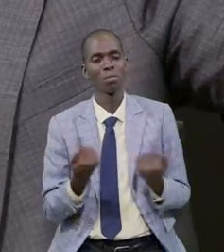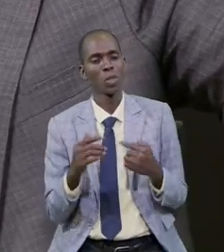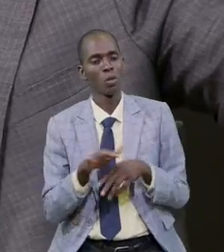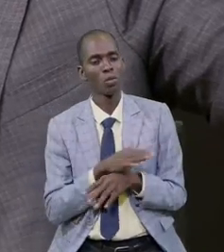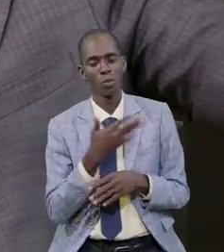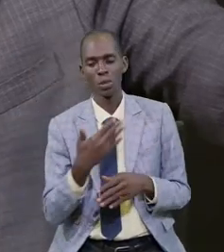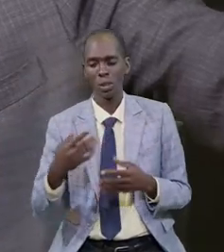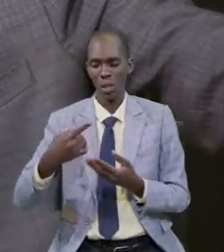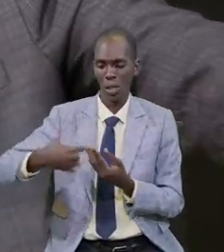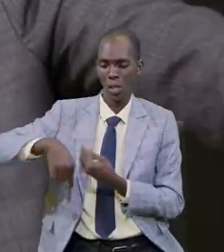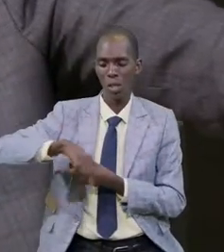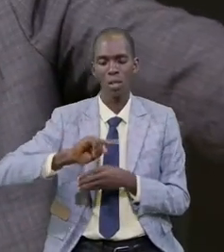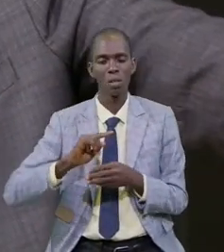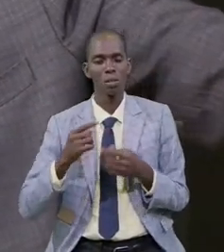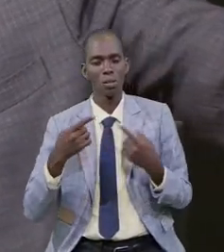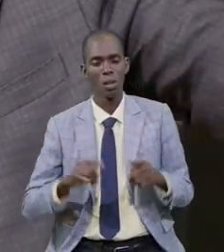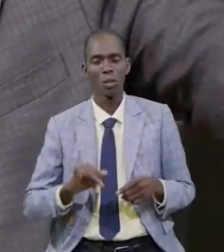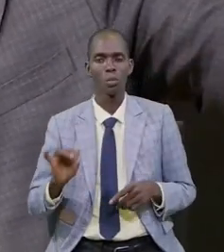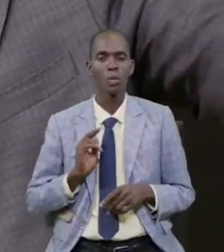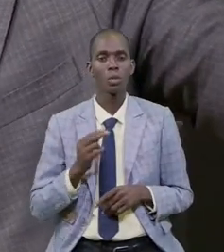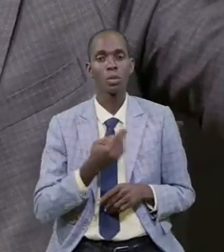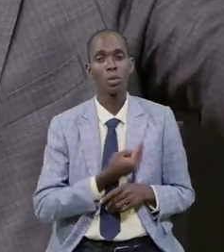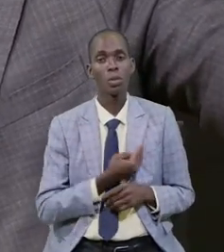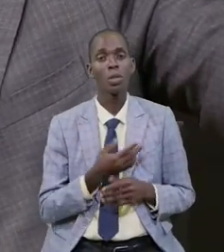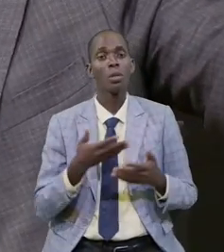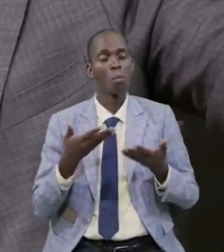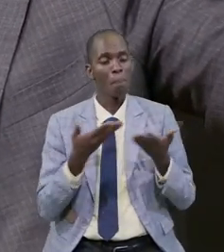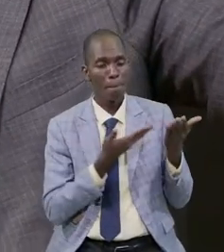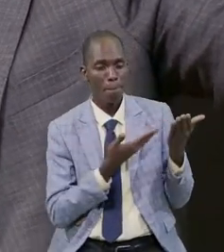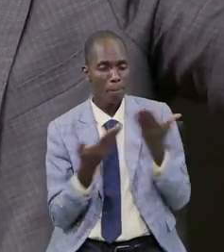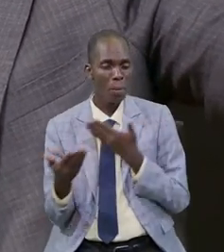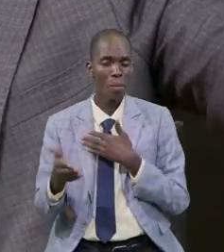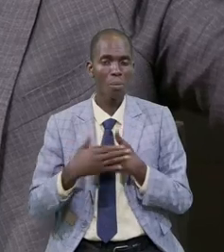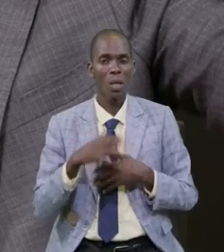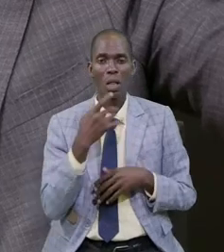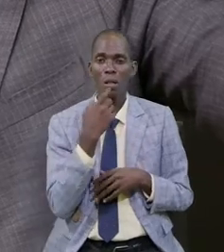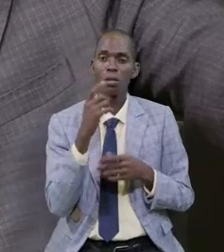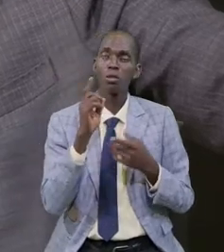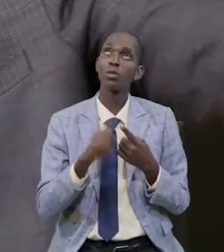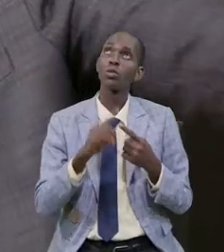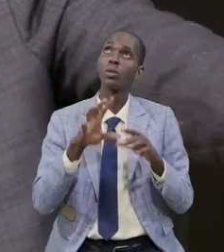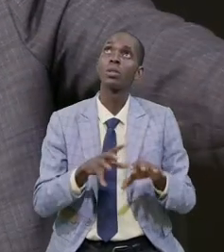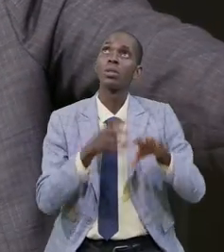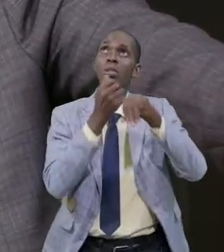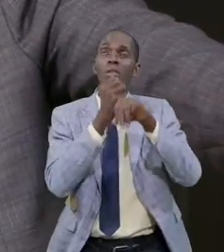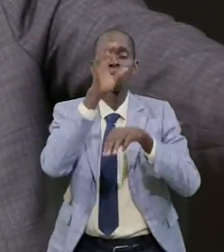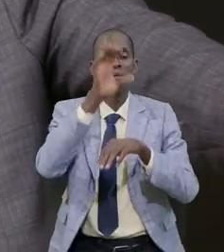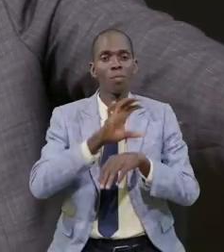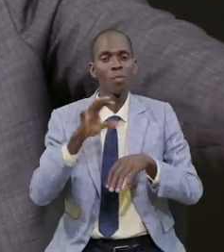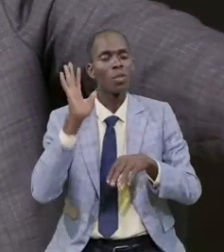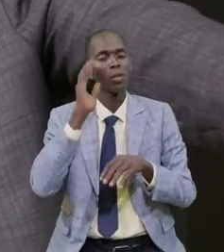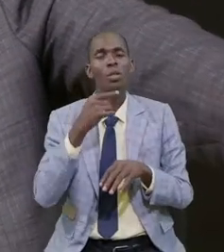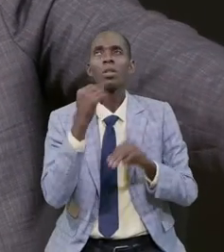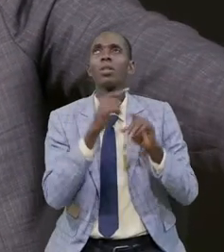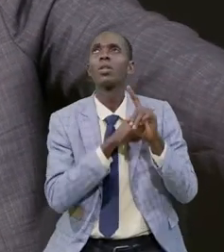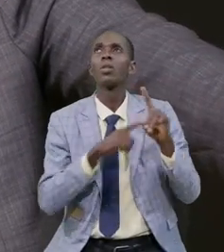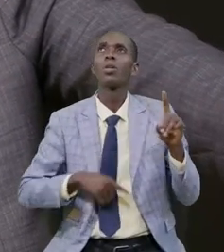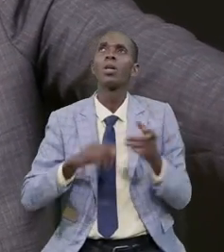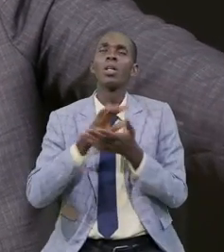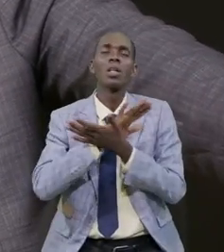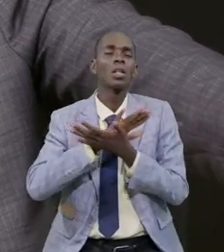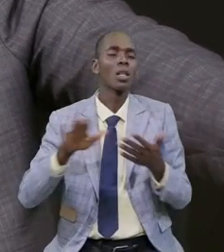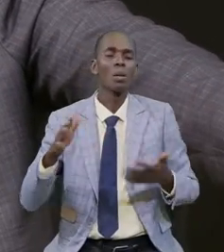environnent. Alors, que cette langue soit ramenée au calvaire. Tu dis, touche